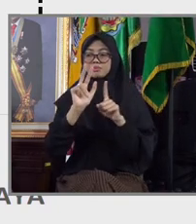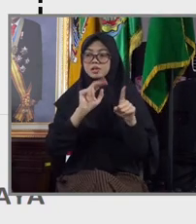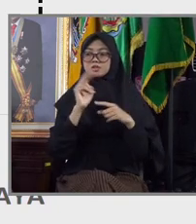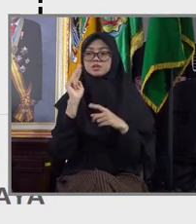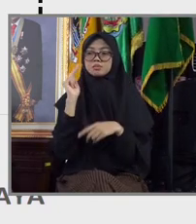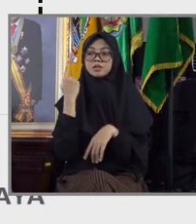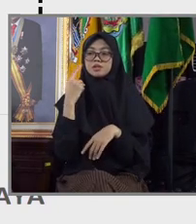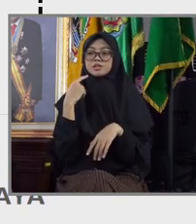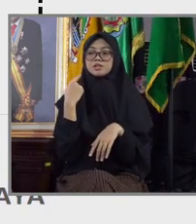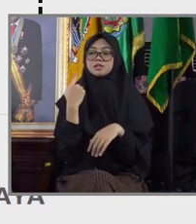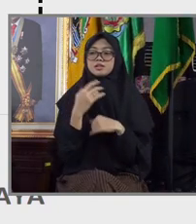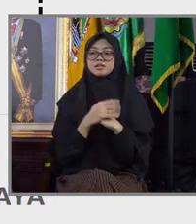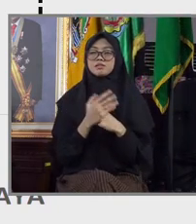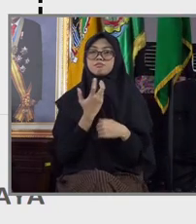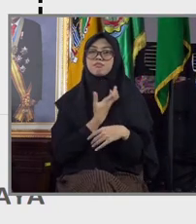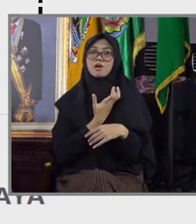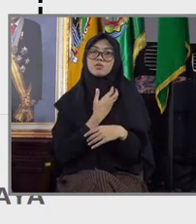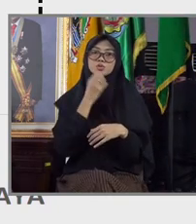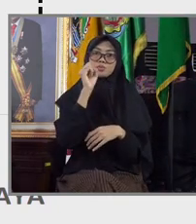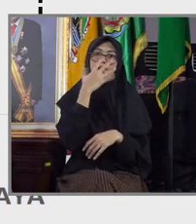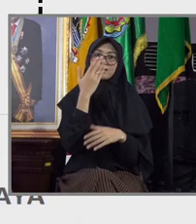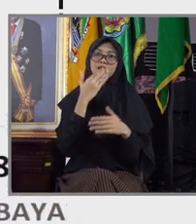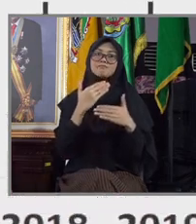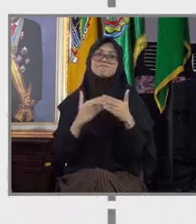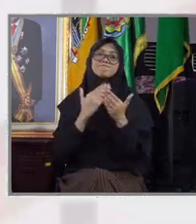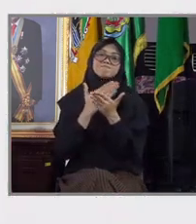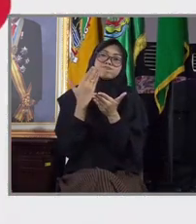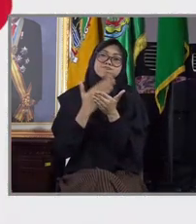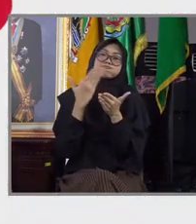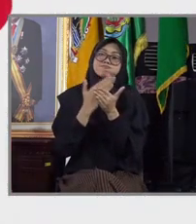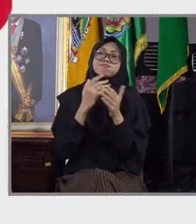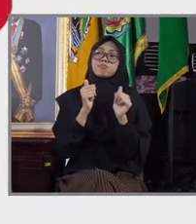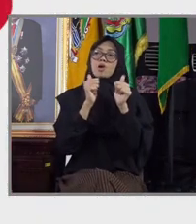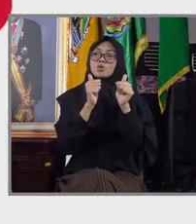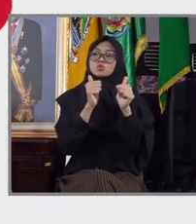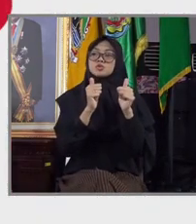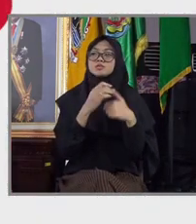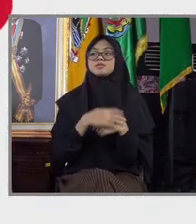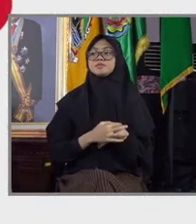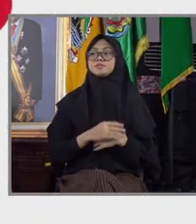Tengah yang setiap hari semakin top markotop. Assalamualaikum warahmatullahi wabarakatuh.